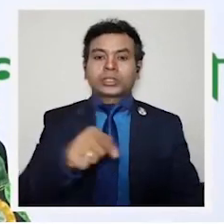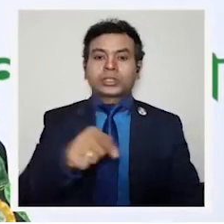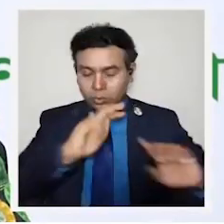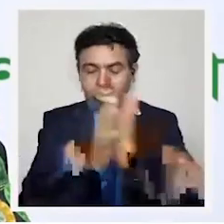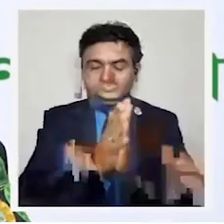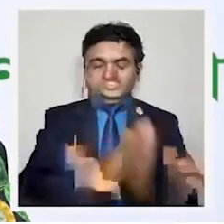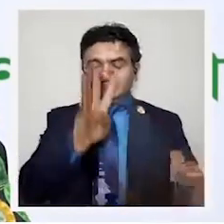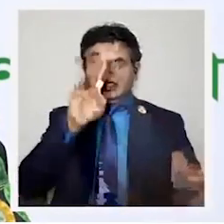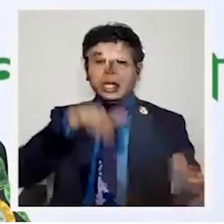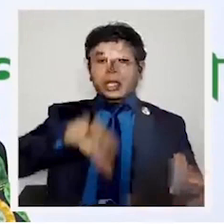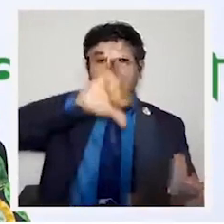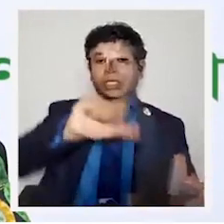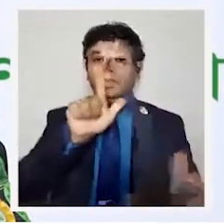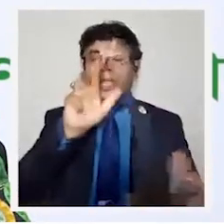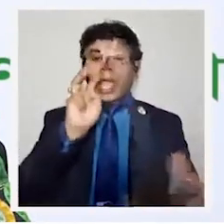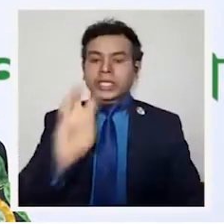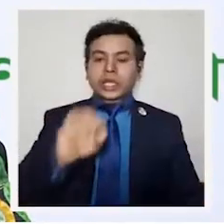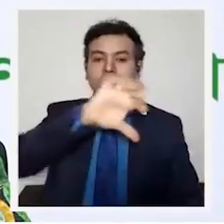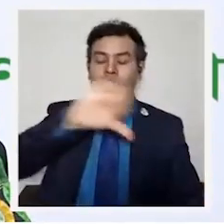নিয়ে দেশের মোট নমুনা পরীক্ষা করা হলো